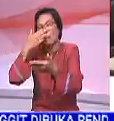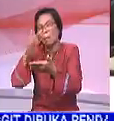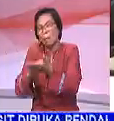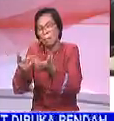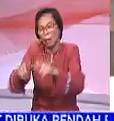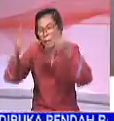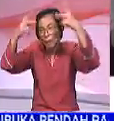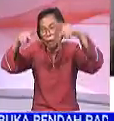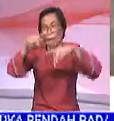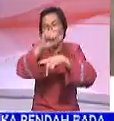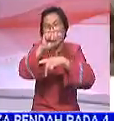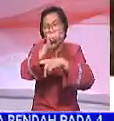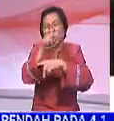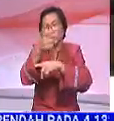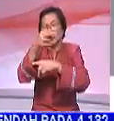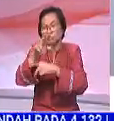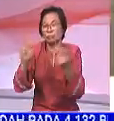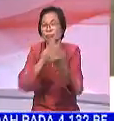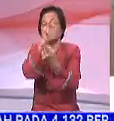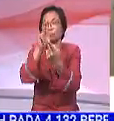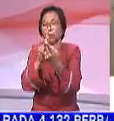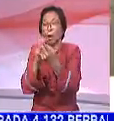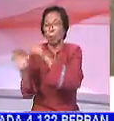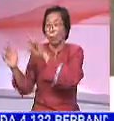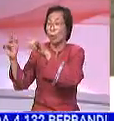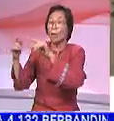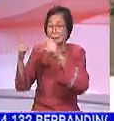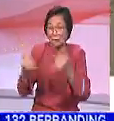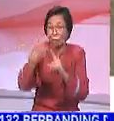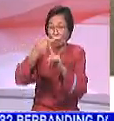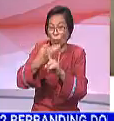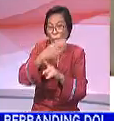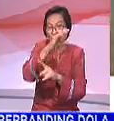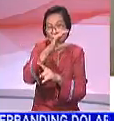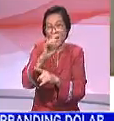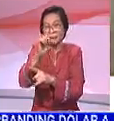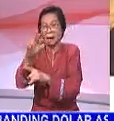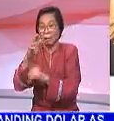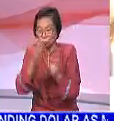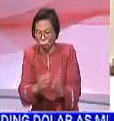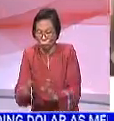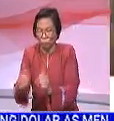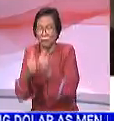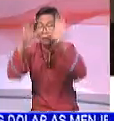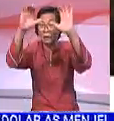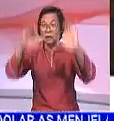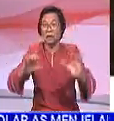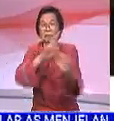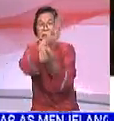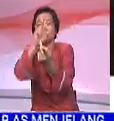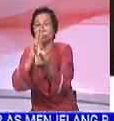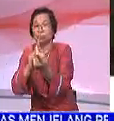Pengarah Wan Azhan Wan Hamad berkata, sesuai dengan kehadiran Ramadan, program CSR ini diatur dengan pendekatan lebih